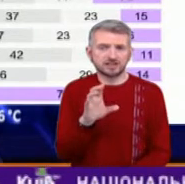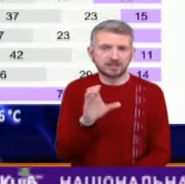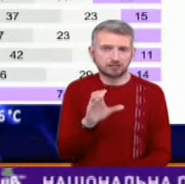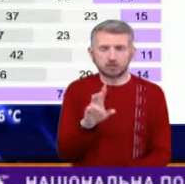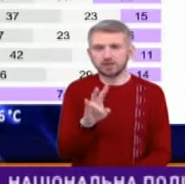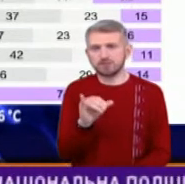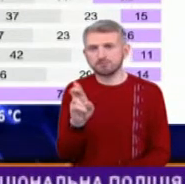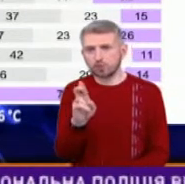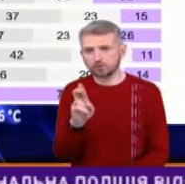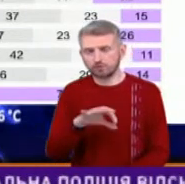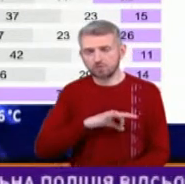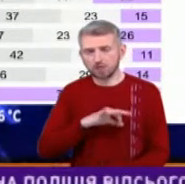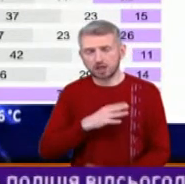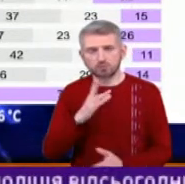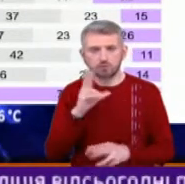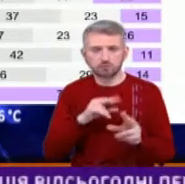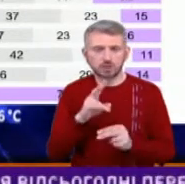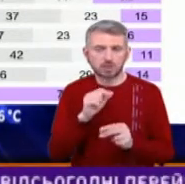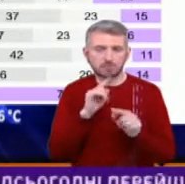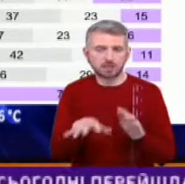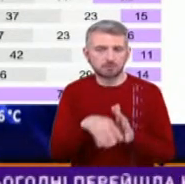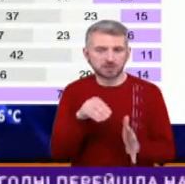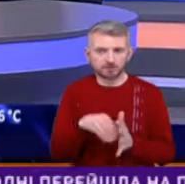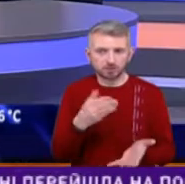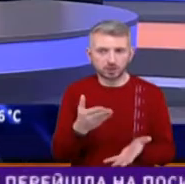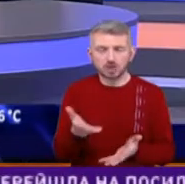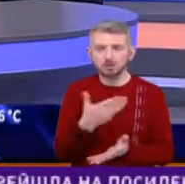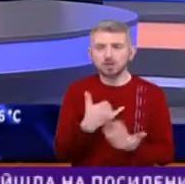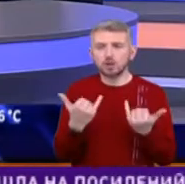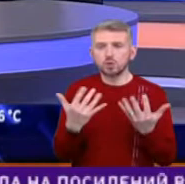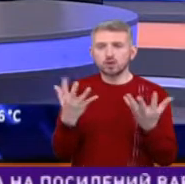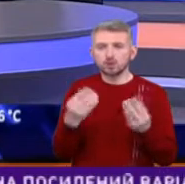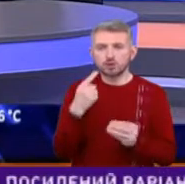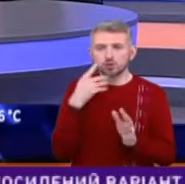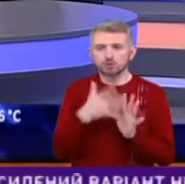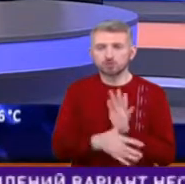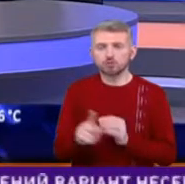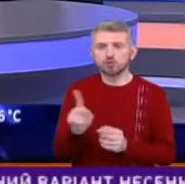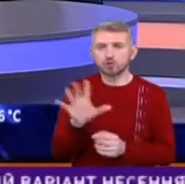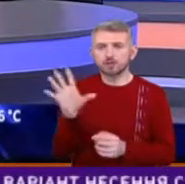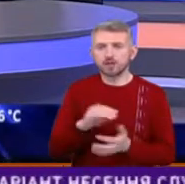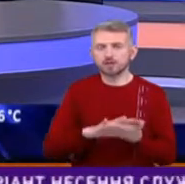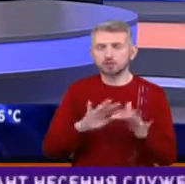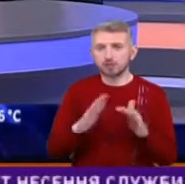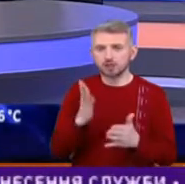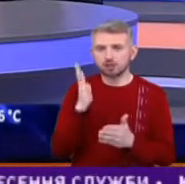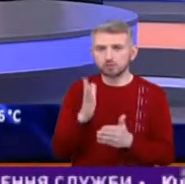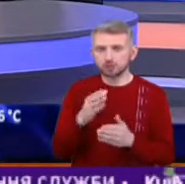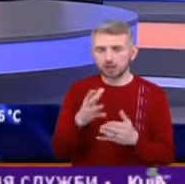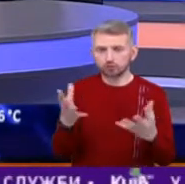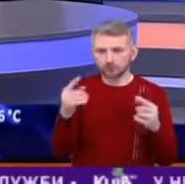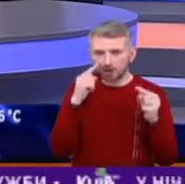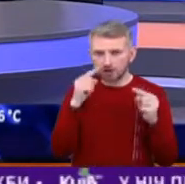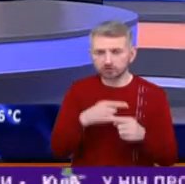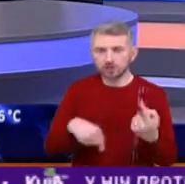медалі, хіба що в розрахунку на парламентські вибори. І ми на сьогоднішній день розуміємо, що вся ситуація буде зосереджена